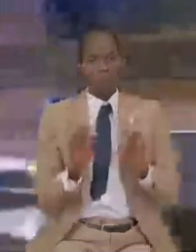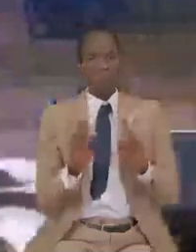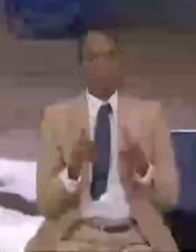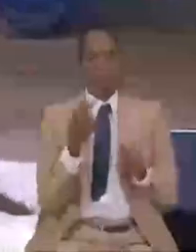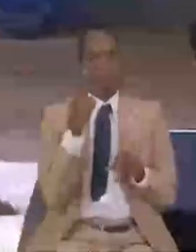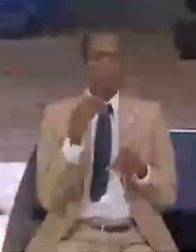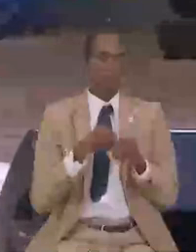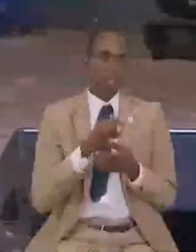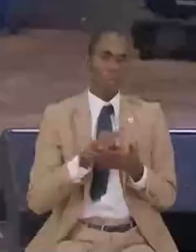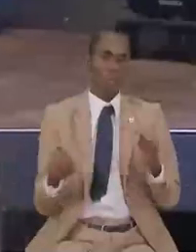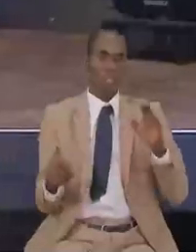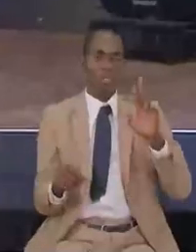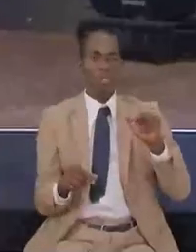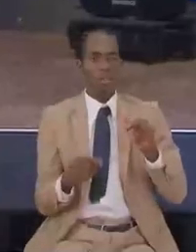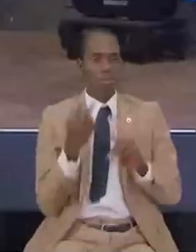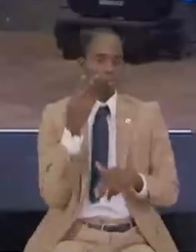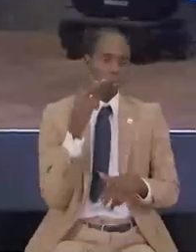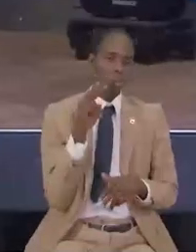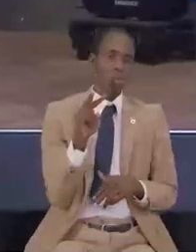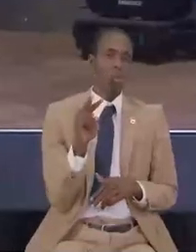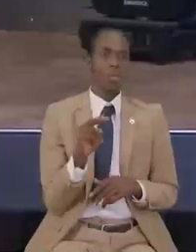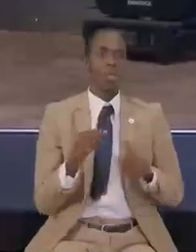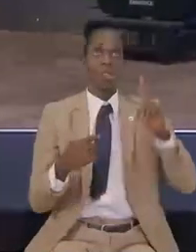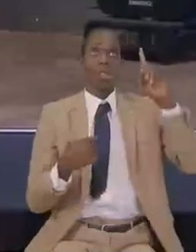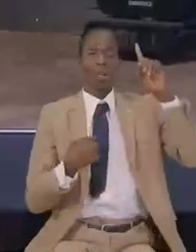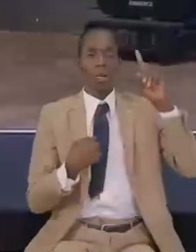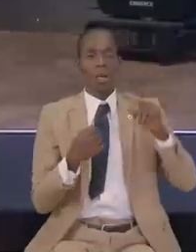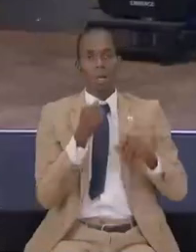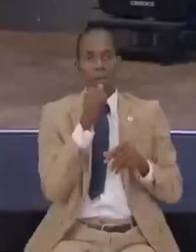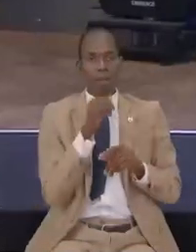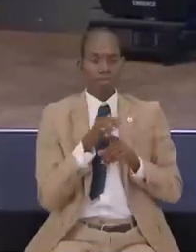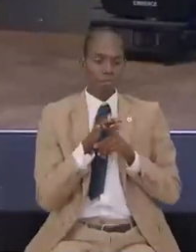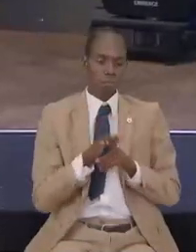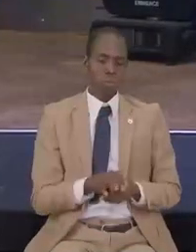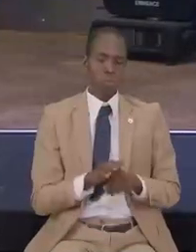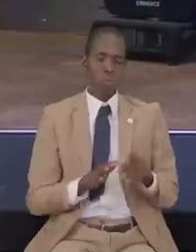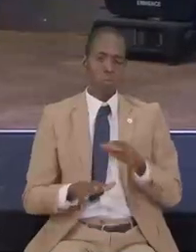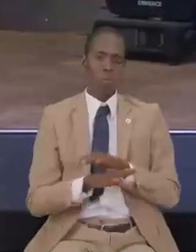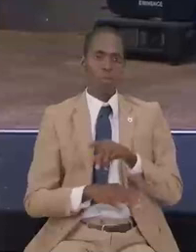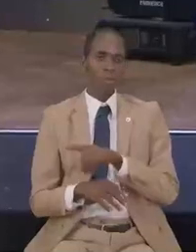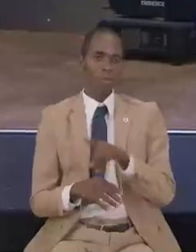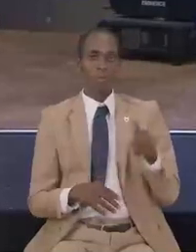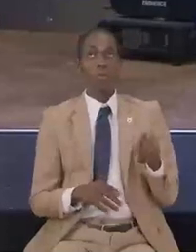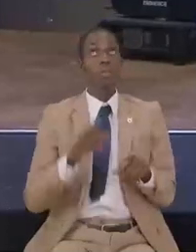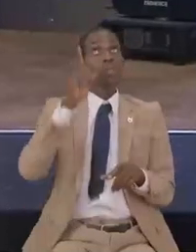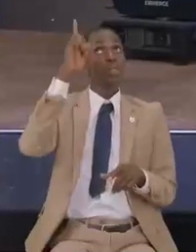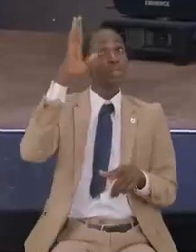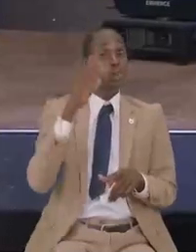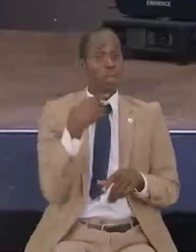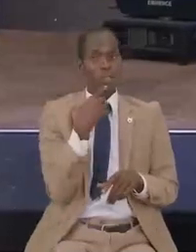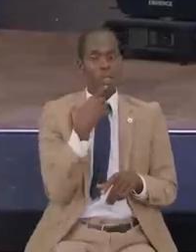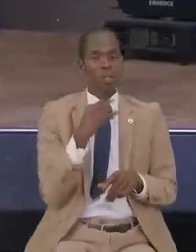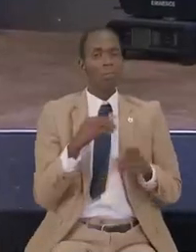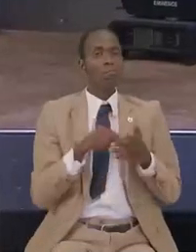Verset 13. Voici, je vous écraserai. Dieu a dit, je suis très